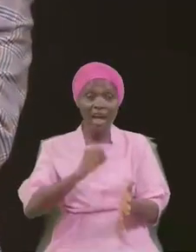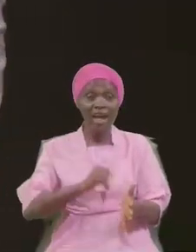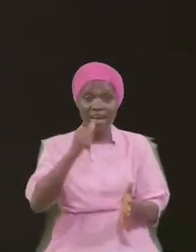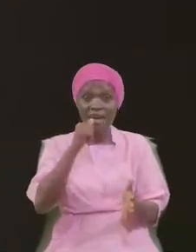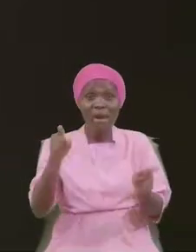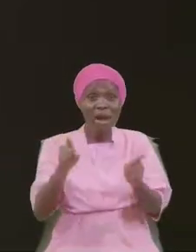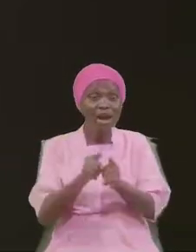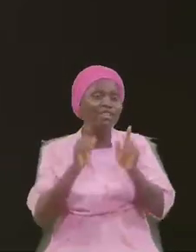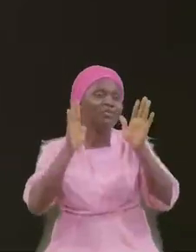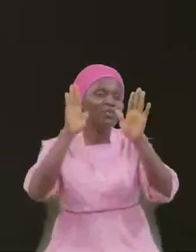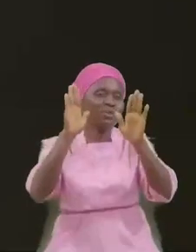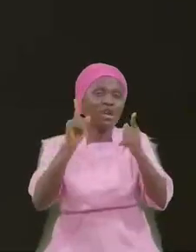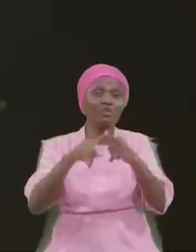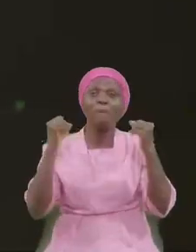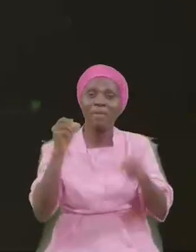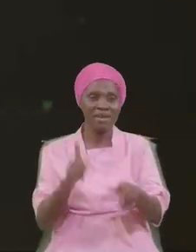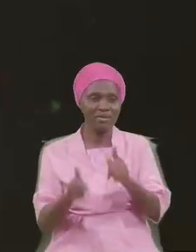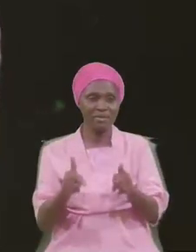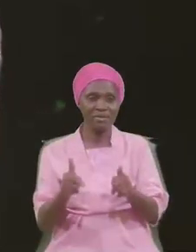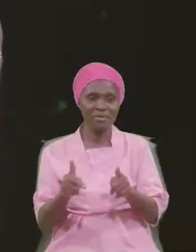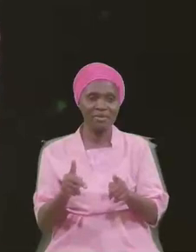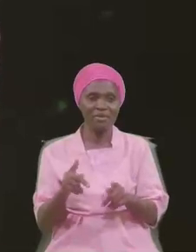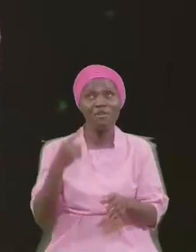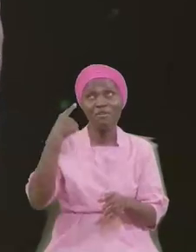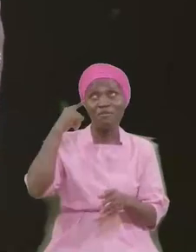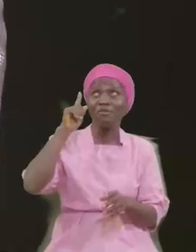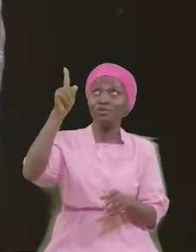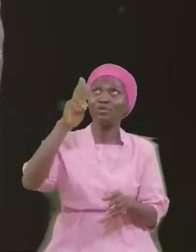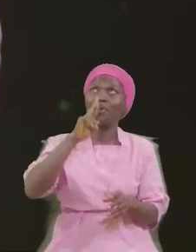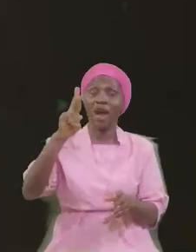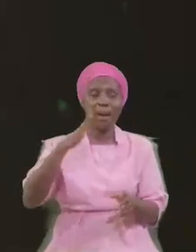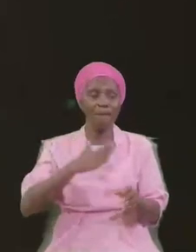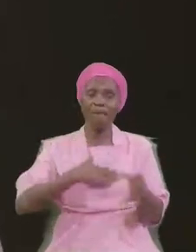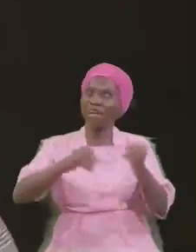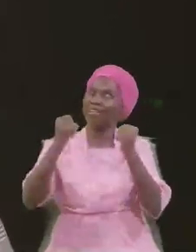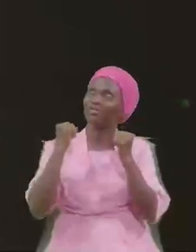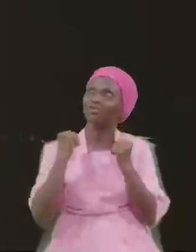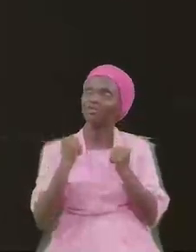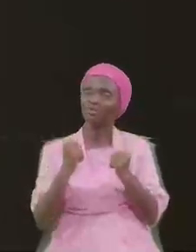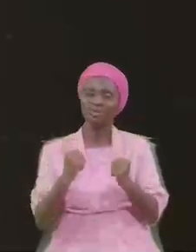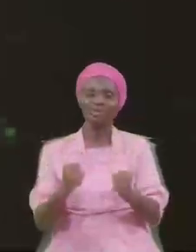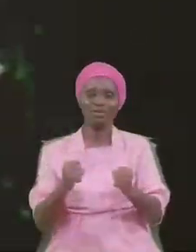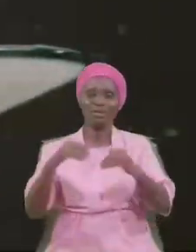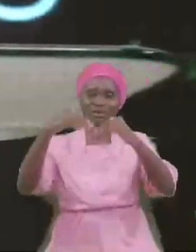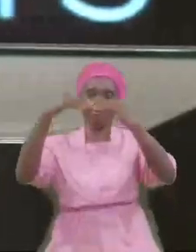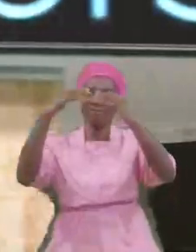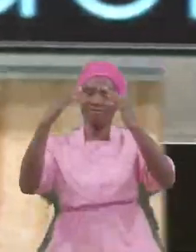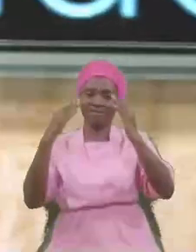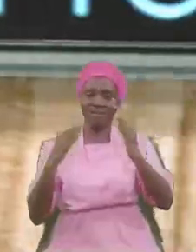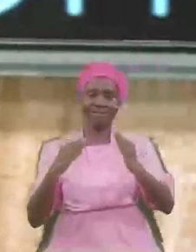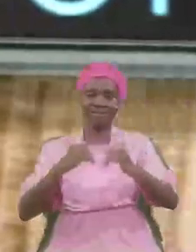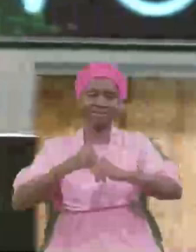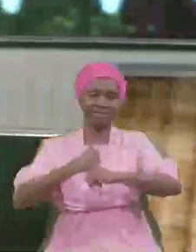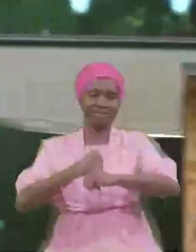plusieurs comme un prodige. Et toi, tu es mon puissant refuge. Toi, tu es mon